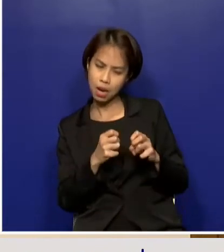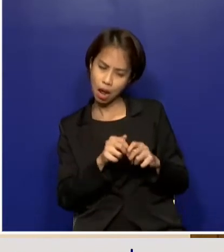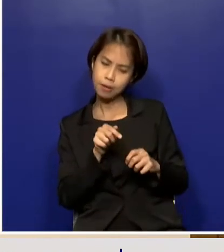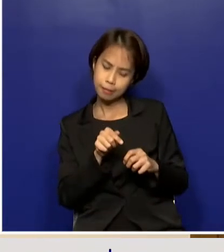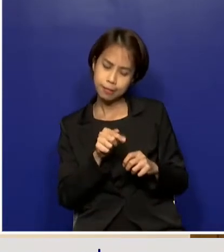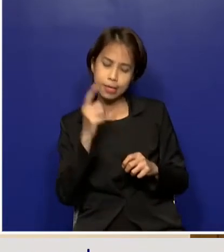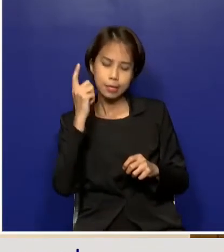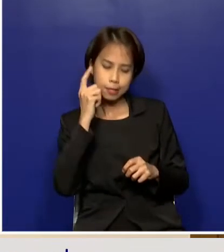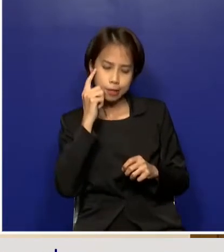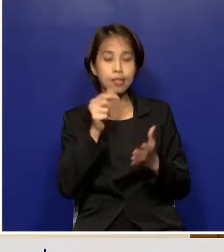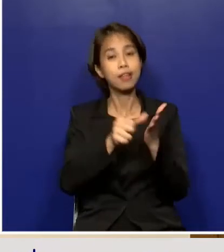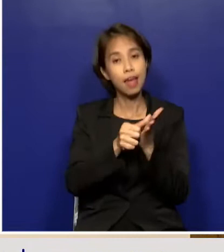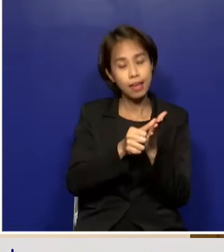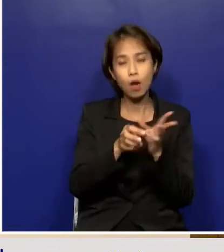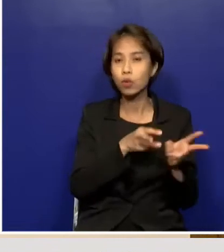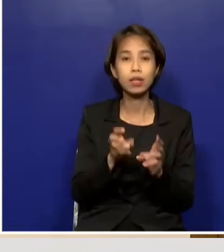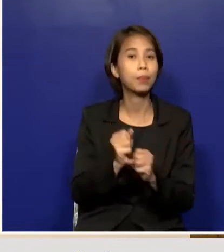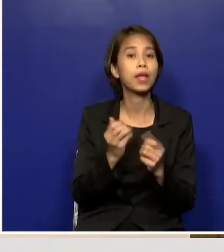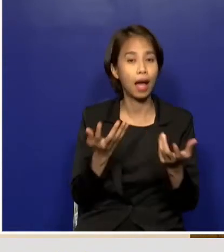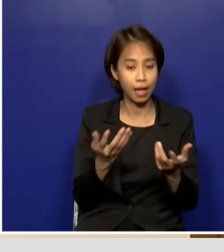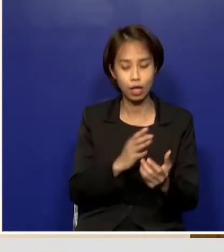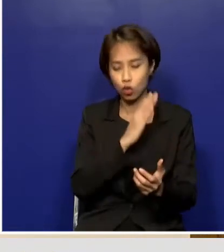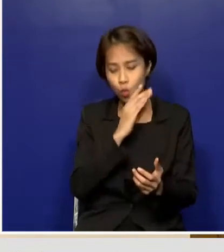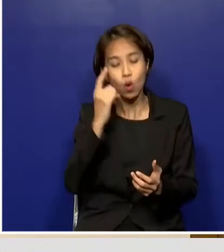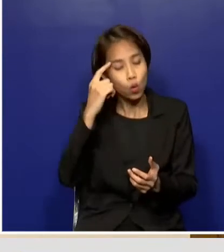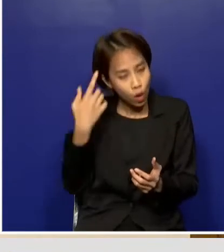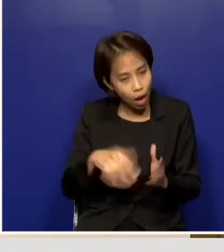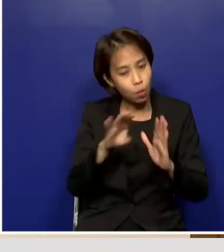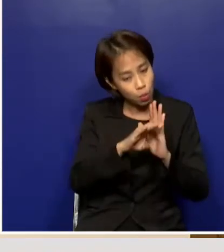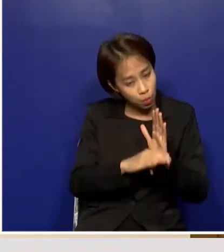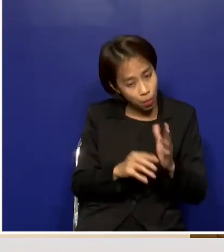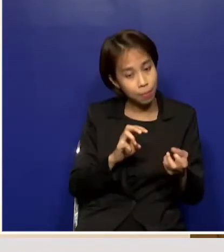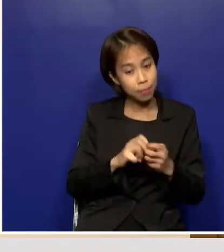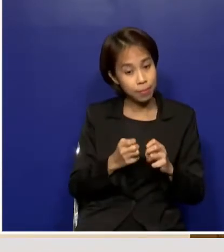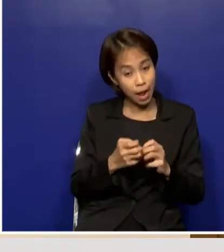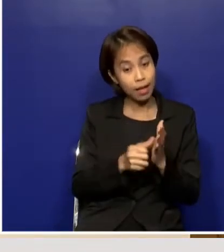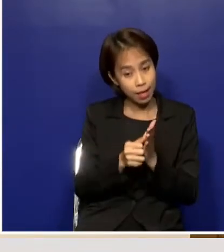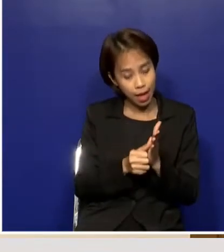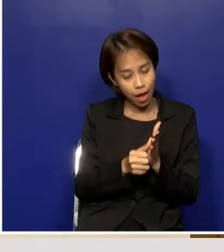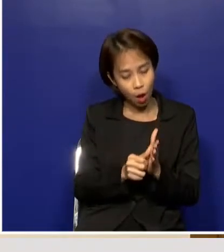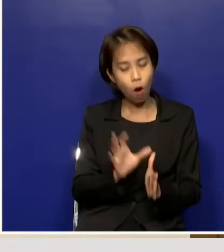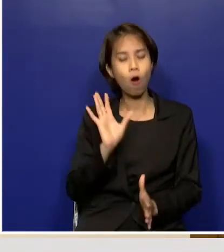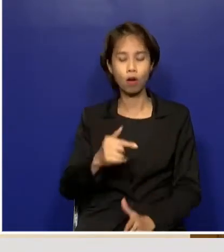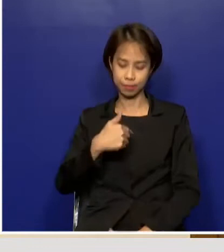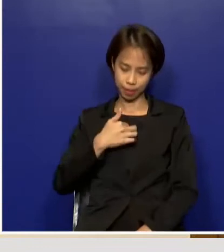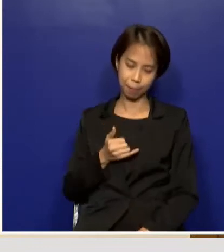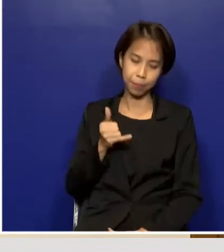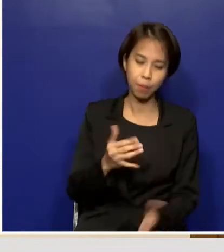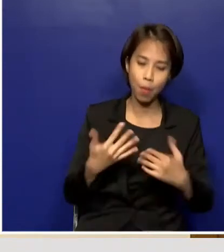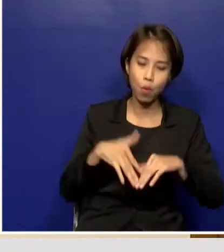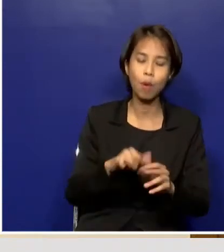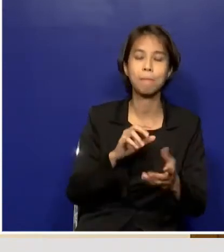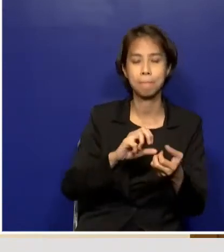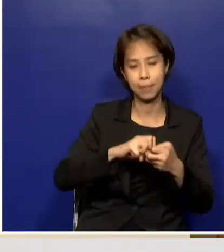แล้ถ้าหวเมื่อหากนการแกหาเรีบร้อยแล้วเี่ยเราที่อเอตัวแล้เข pernahว Brain Tim Ma g